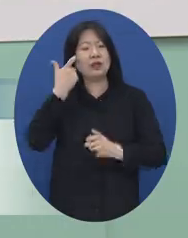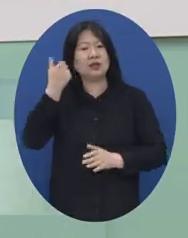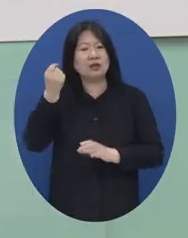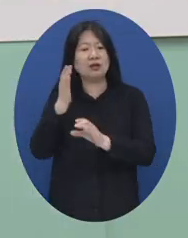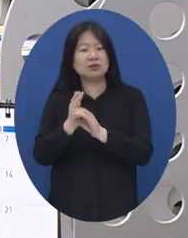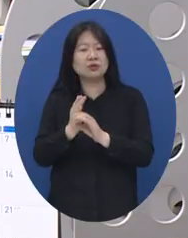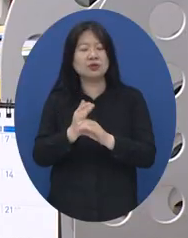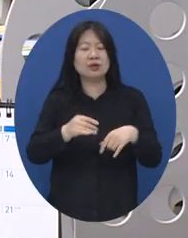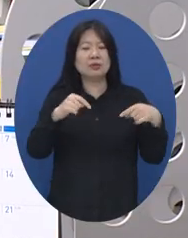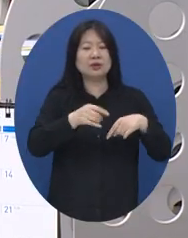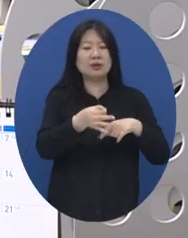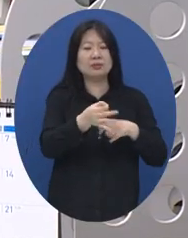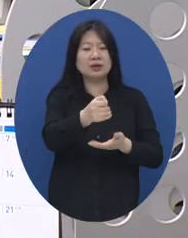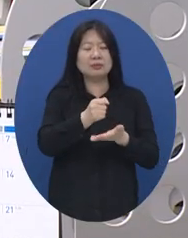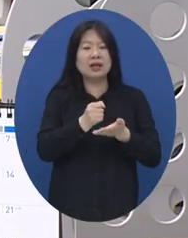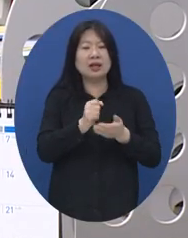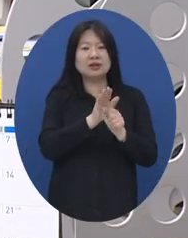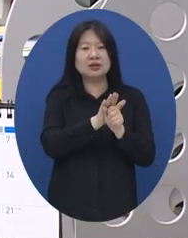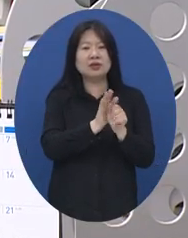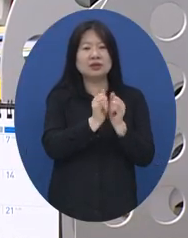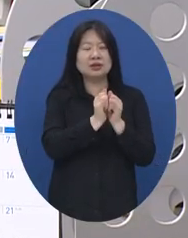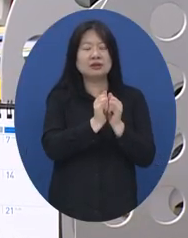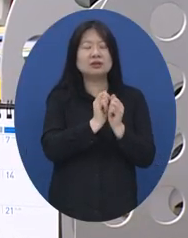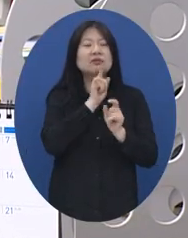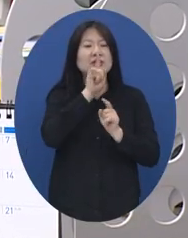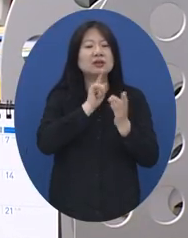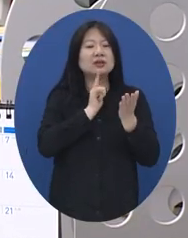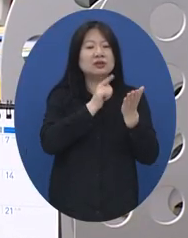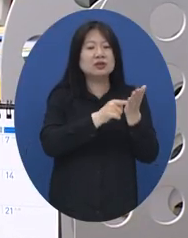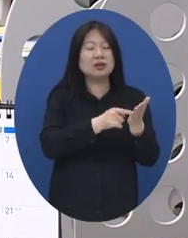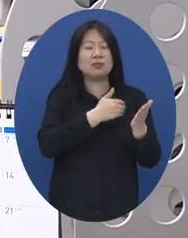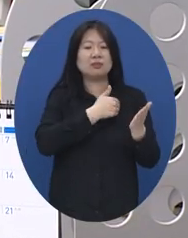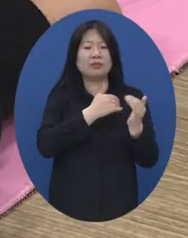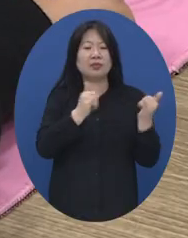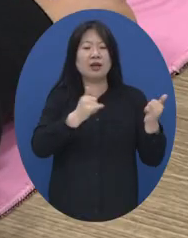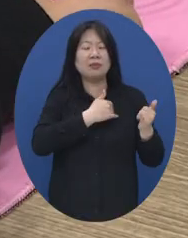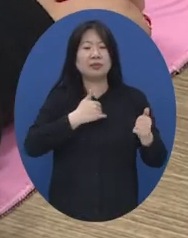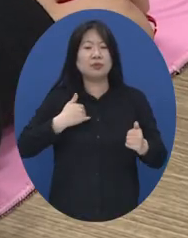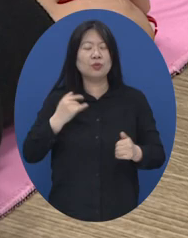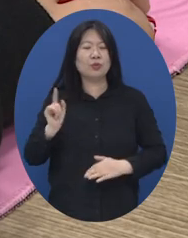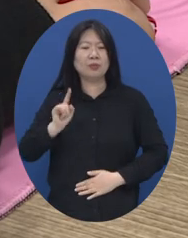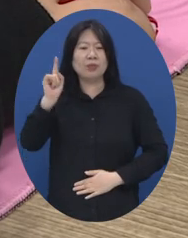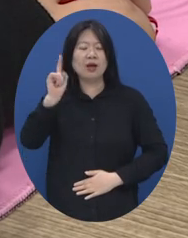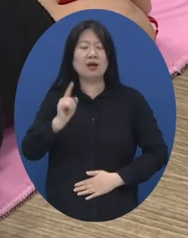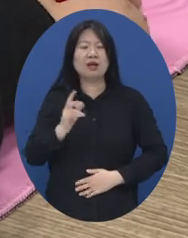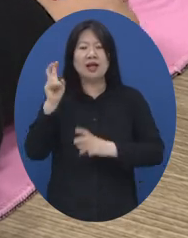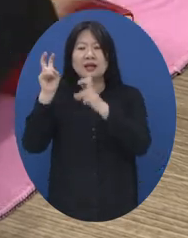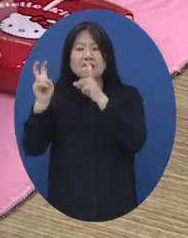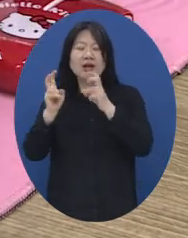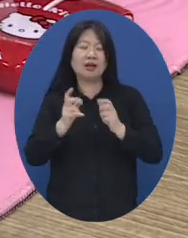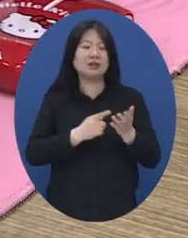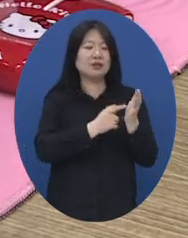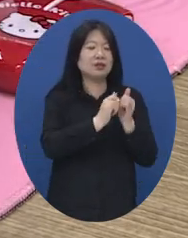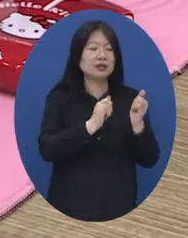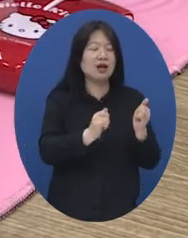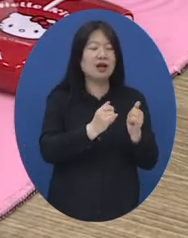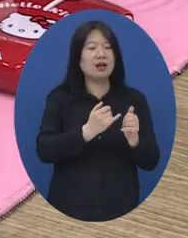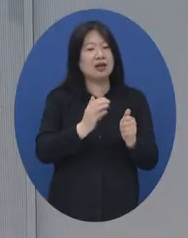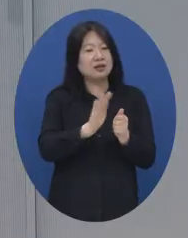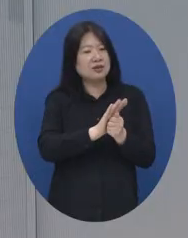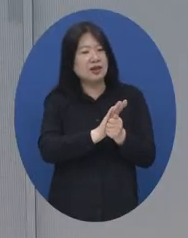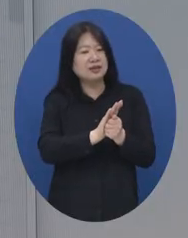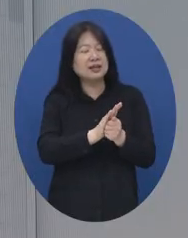생각하고 있고 면접비 를 받은 직원 자들의 만족도는 높습니다 회사가 지원자들을 배려한다는 인상을 주고